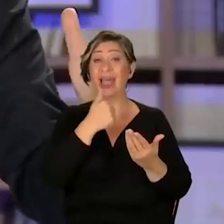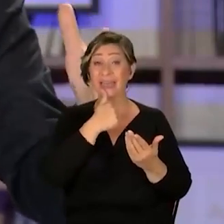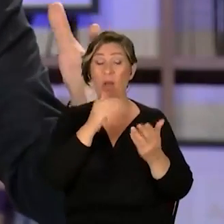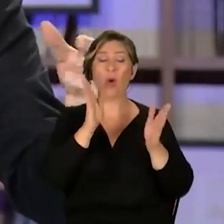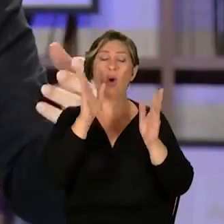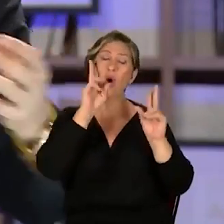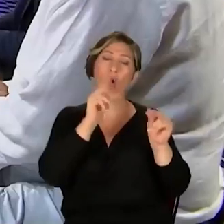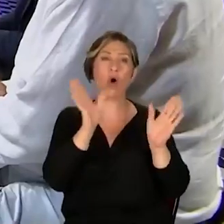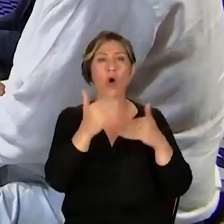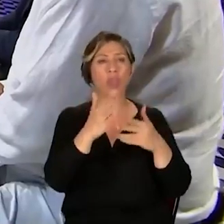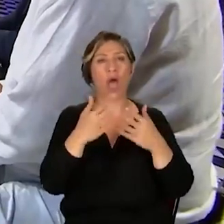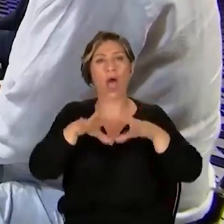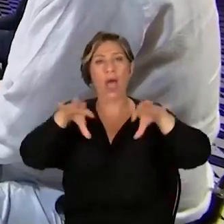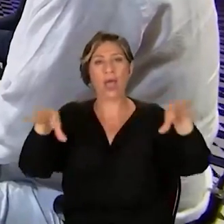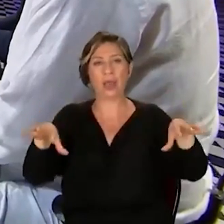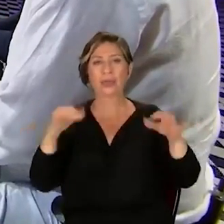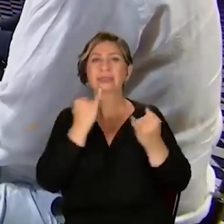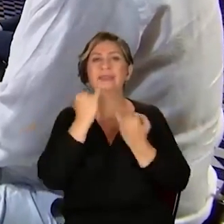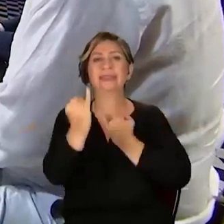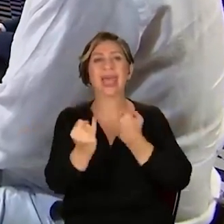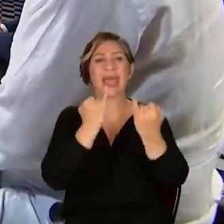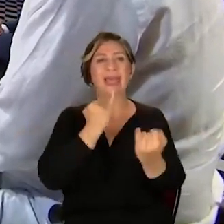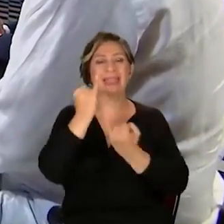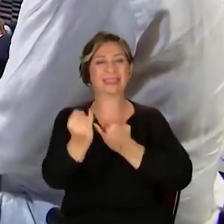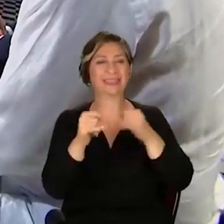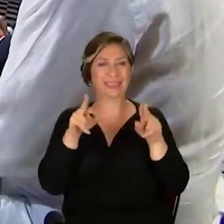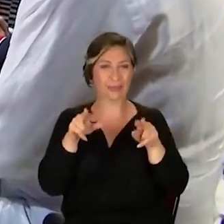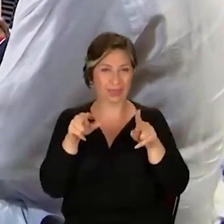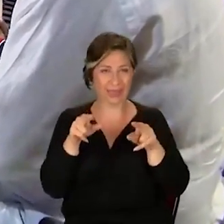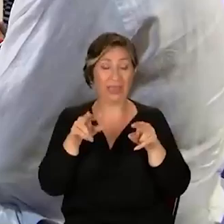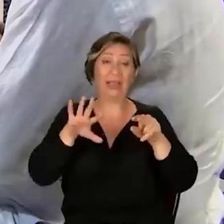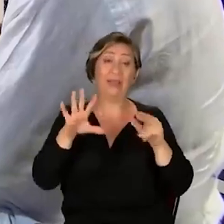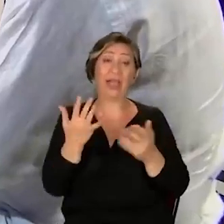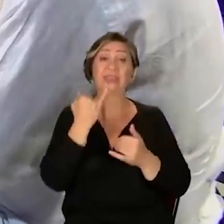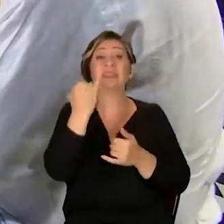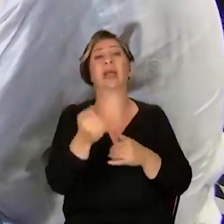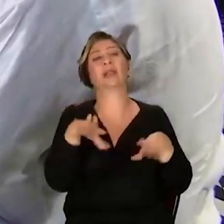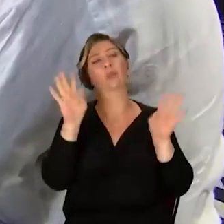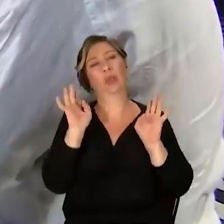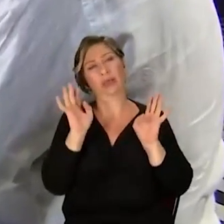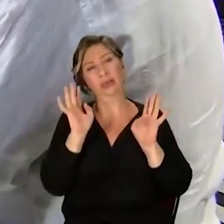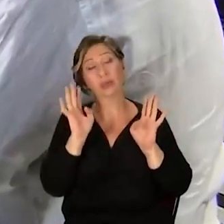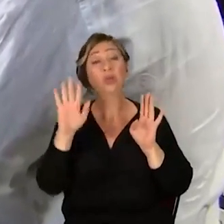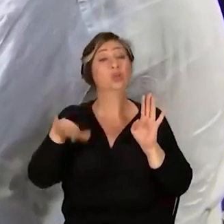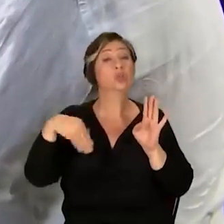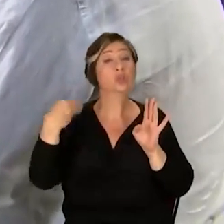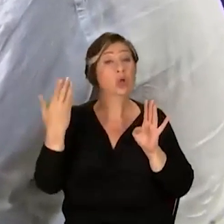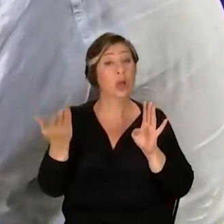ayrı yatak odaları var ve birbirlerini ziyaret ediyorlar falan filan. Ya da ziyaret etmiyorlar.